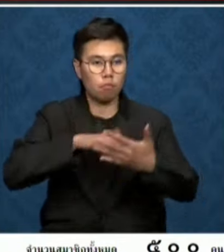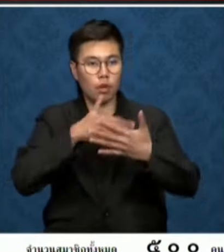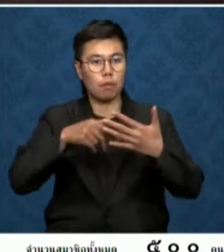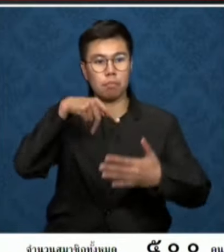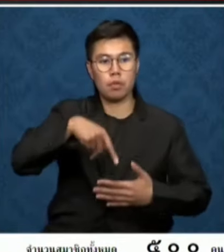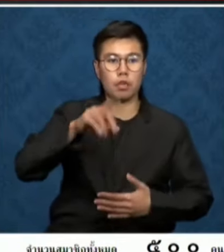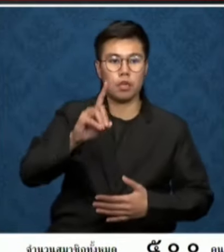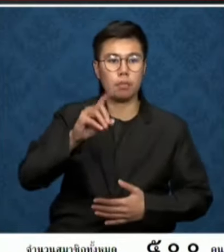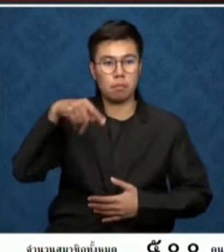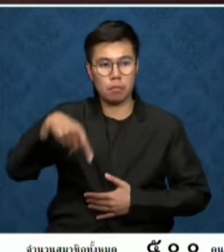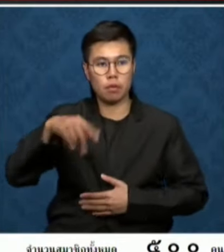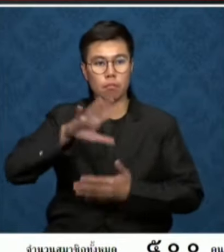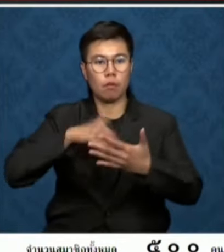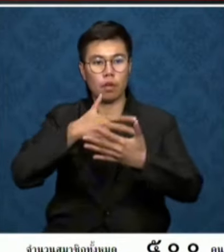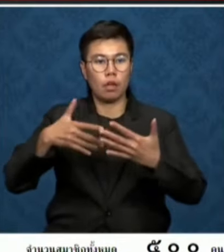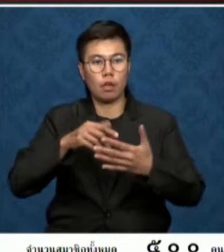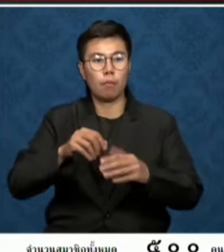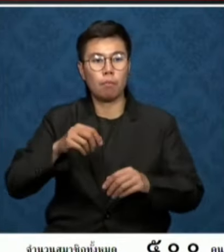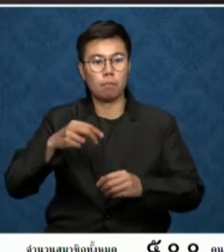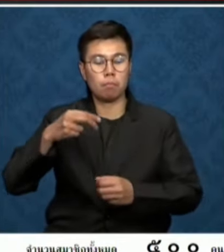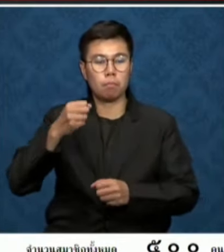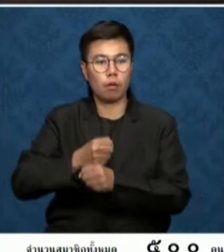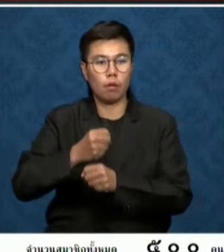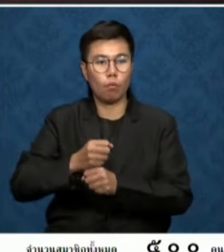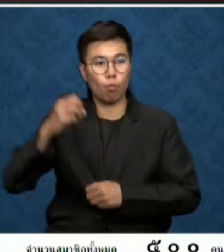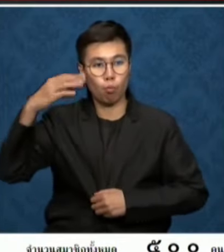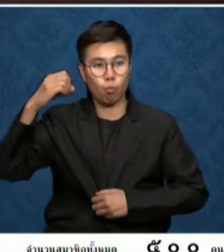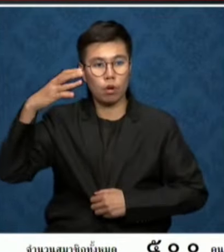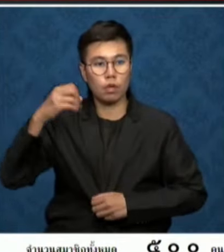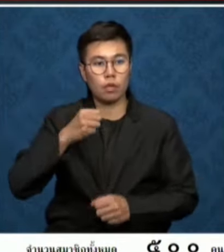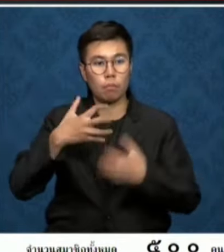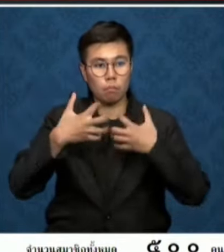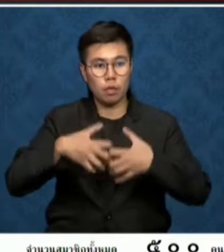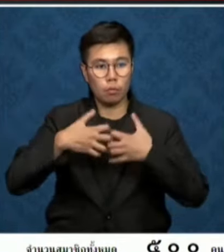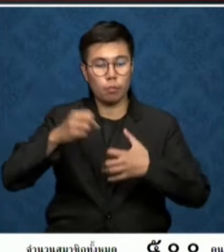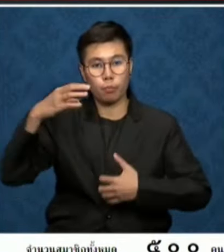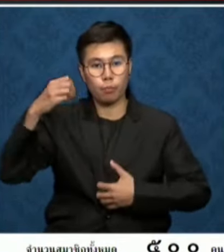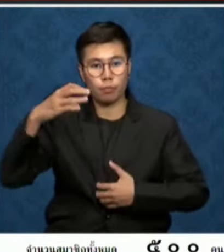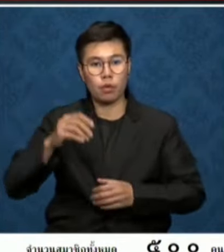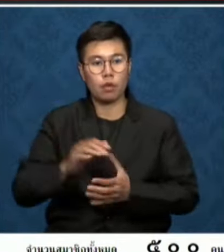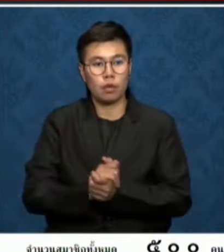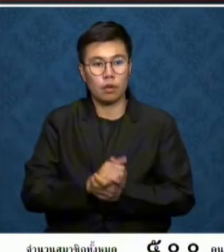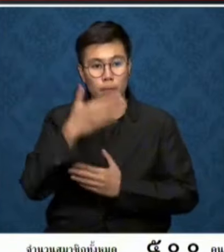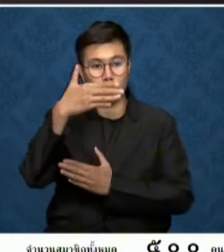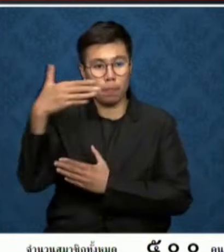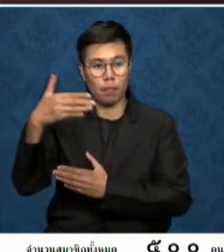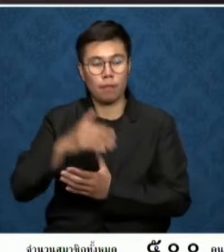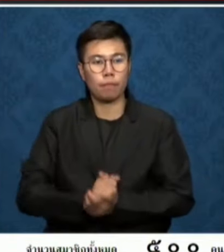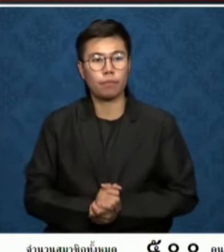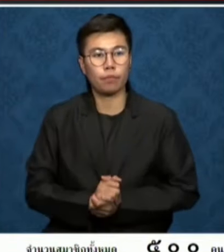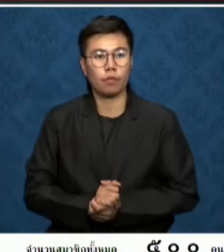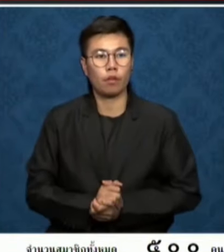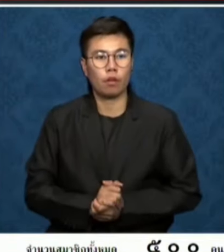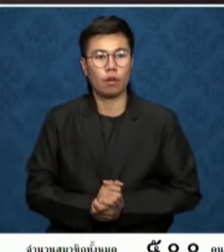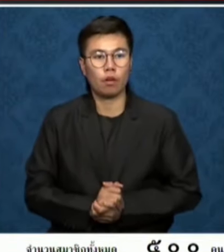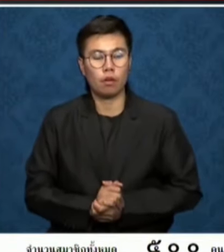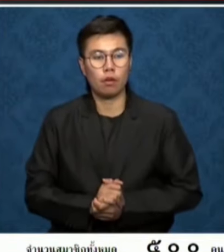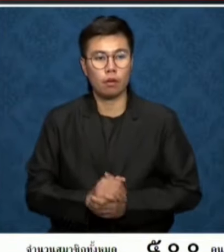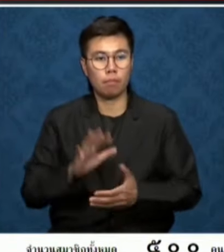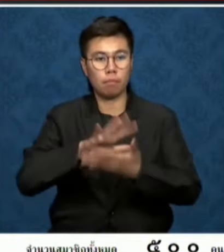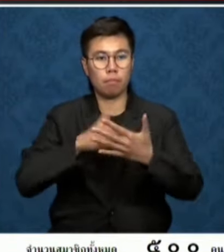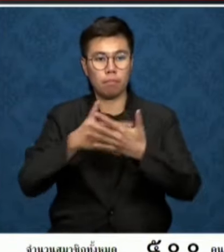ะคะคือแผนกำลังการผลิตไฟฟ้าแผนพัฒนาการพลังกำลังการผลิตไฟฟ้าแห่งชาตินะคะซึ่งก็จะเป็นการเป็น